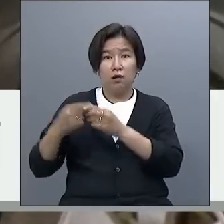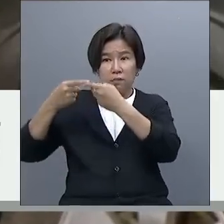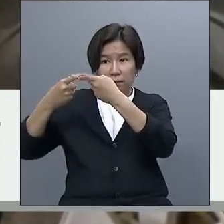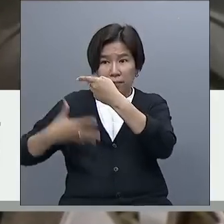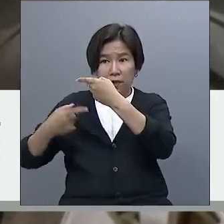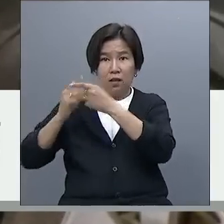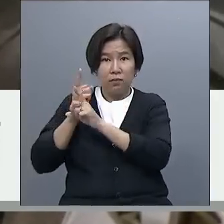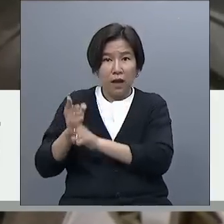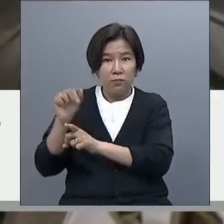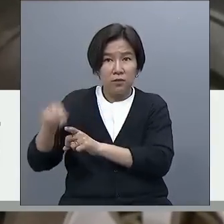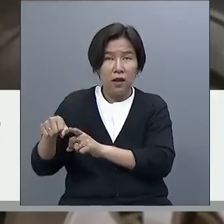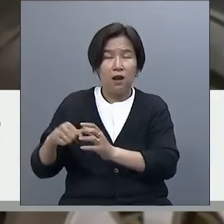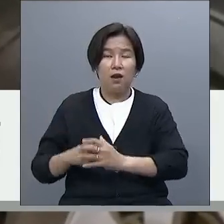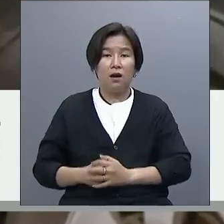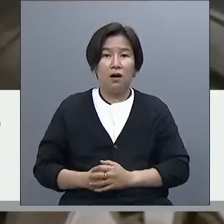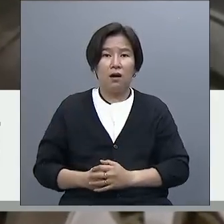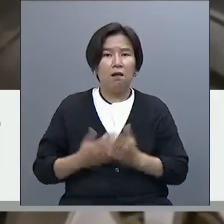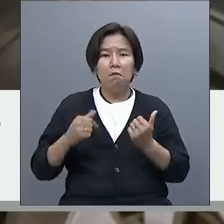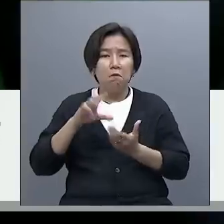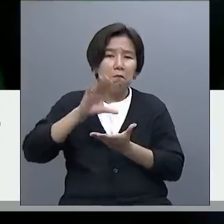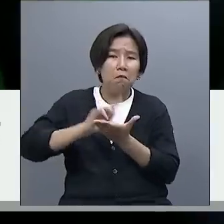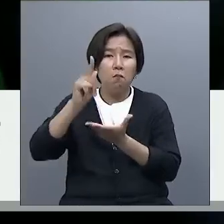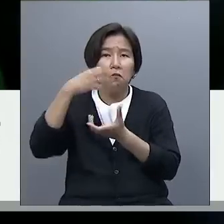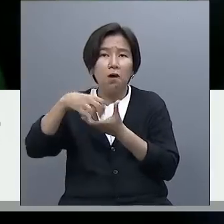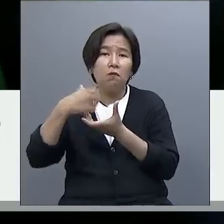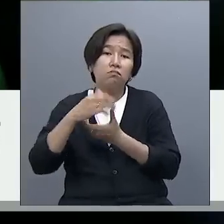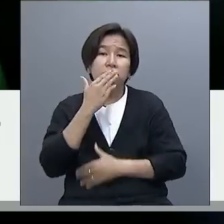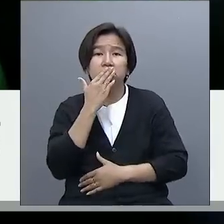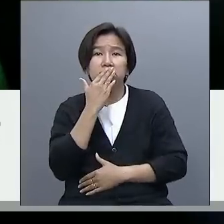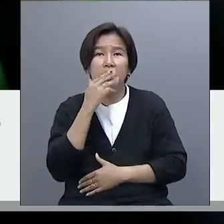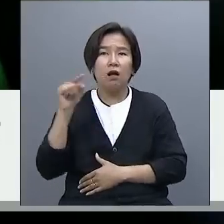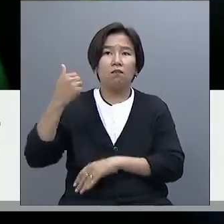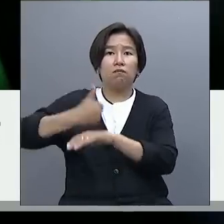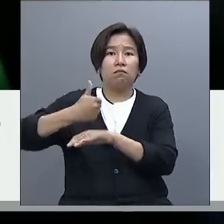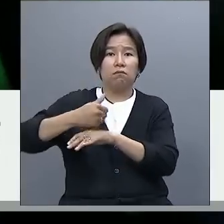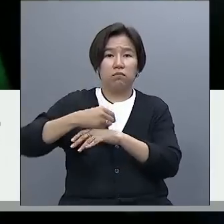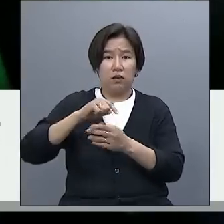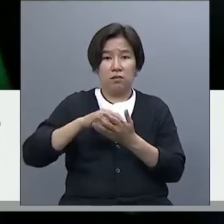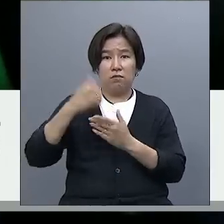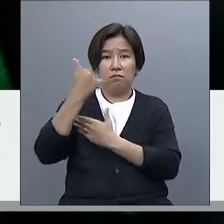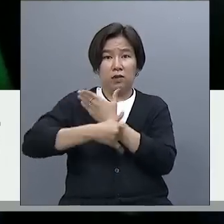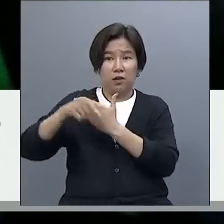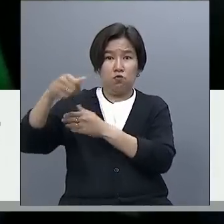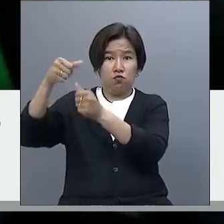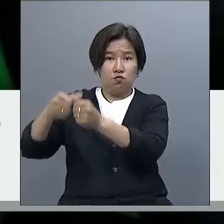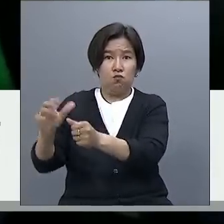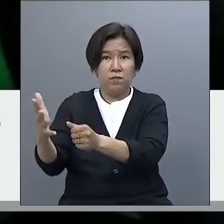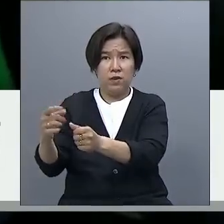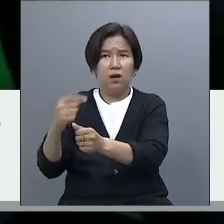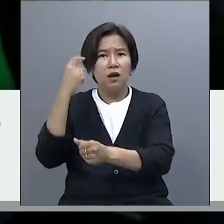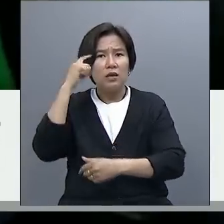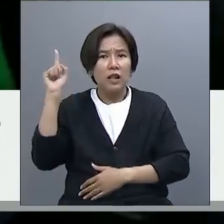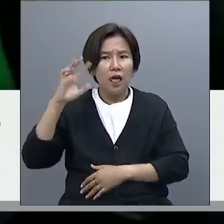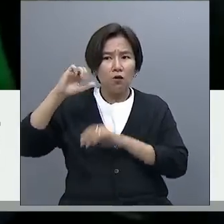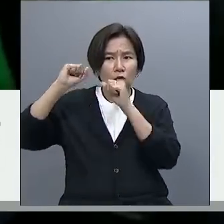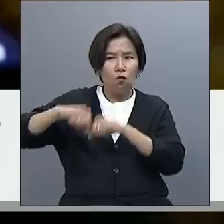อกบฏแต่ปฏิเสธที่จะให้ข้อมูลว่าการที่หัวหน้ากลุ่มวากเนอร์ไม่ได้อยู่ในเบลารุสตอนนี้ถือว่าเป็นการละเมิดข้อตกลง